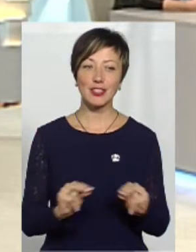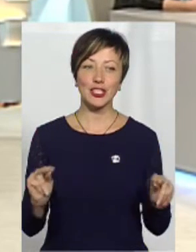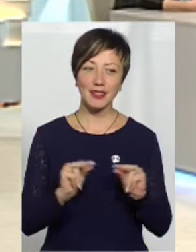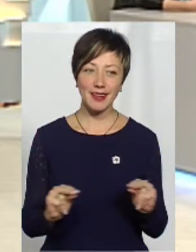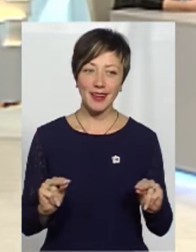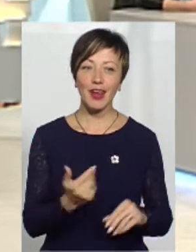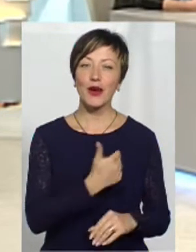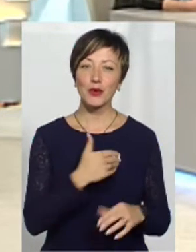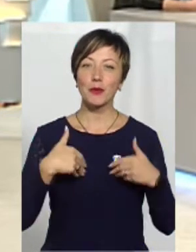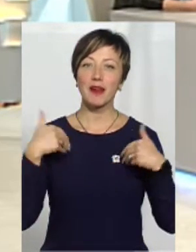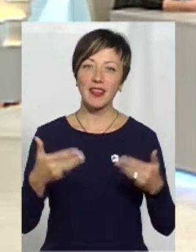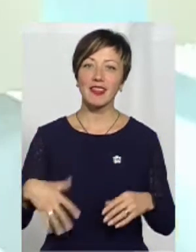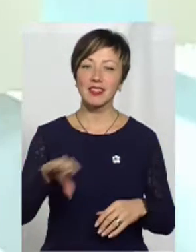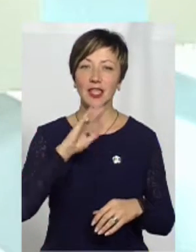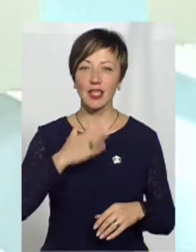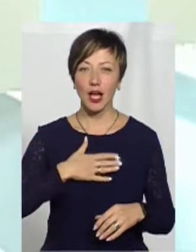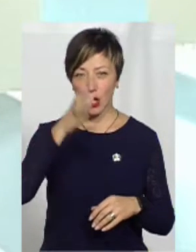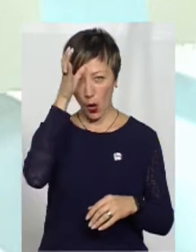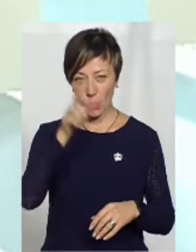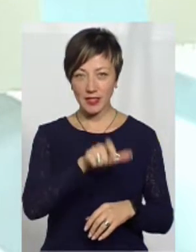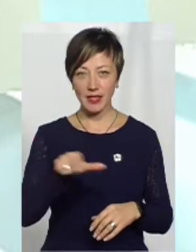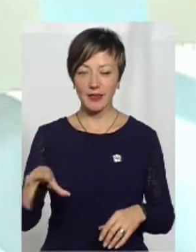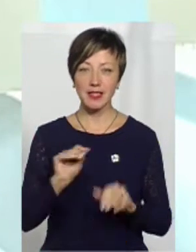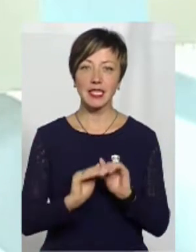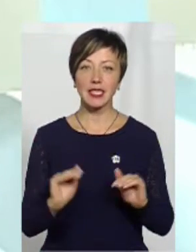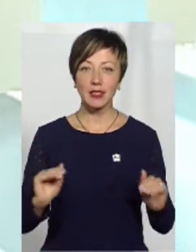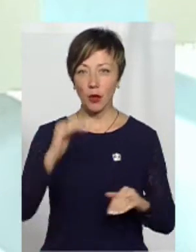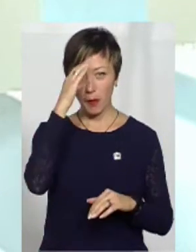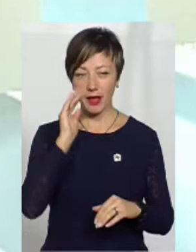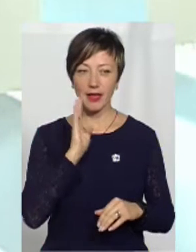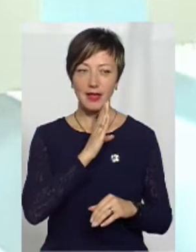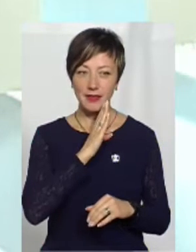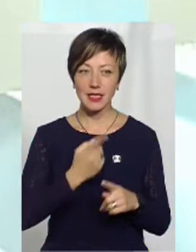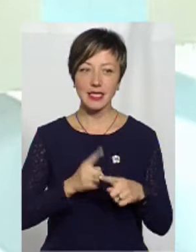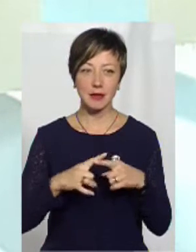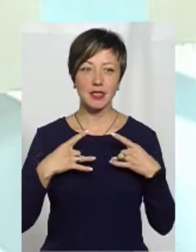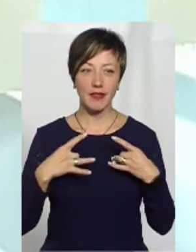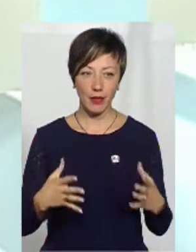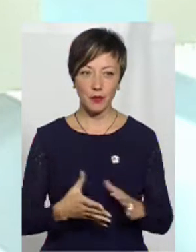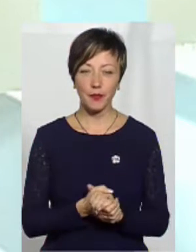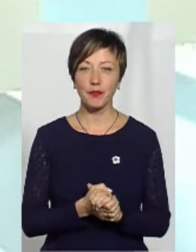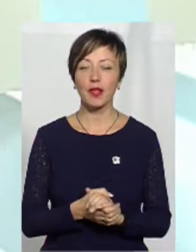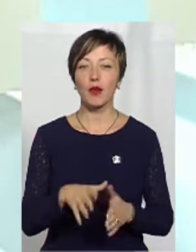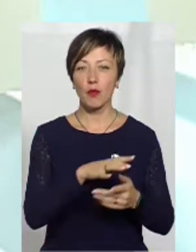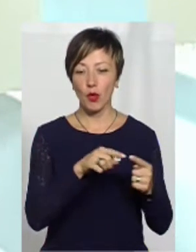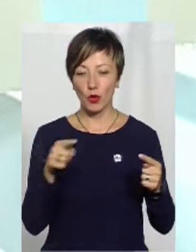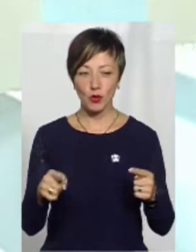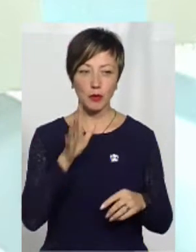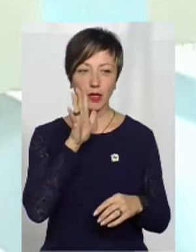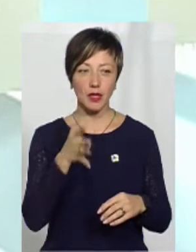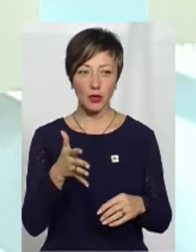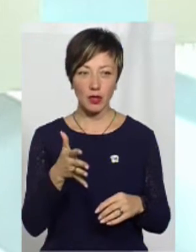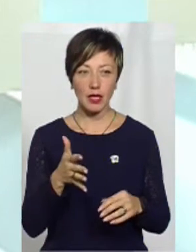Вчителя хочу привітати усіх наших освітян, усіх діток, усіх батьків з цим святом. Тому що впродовж